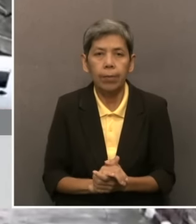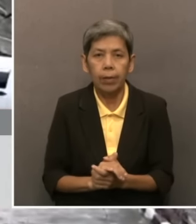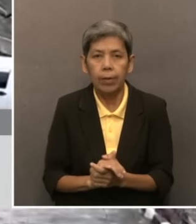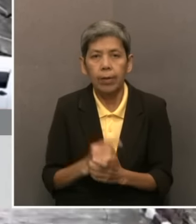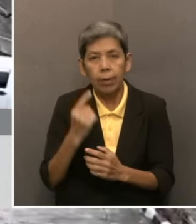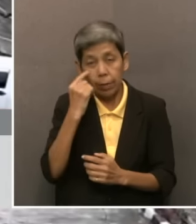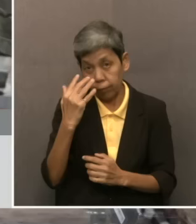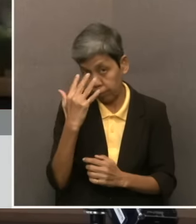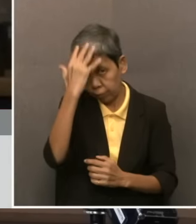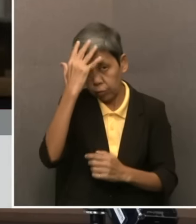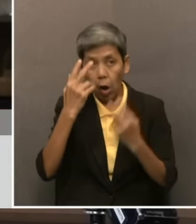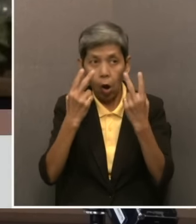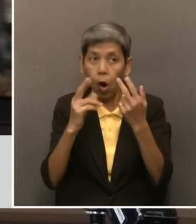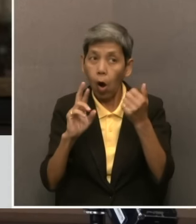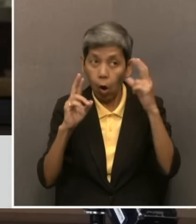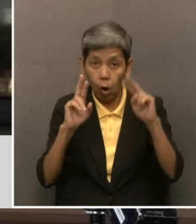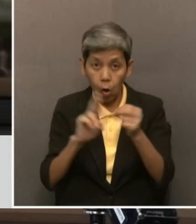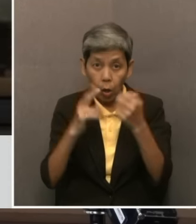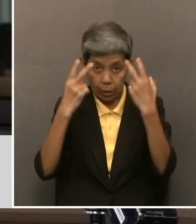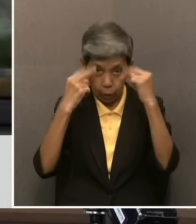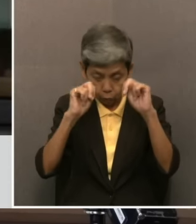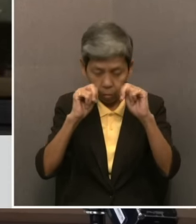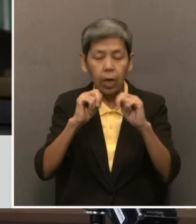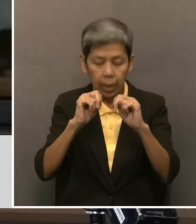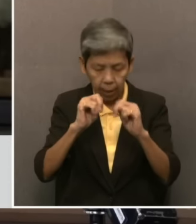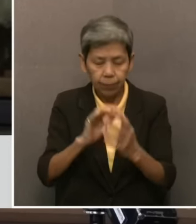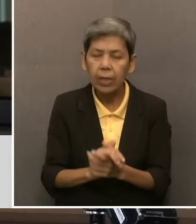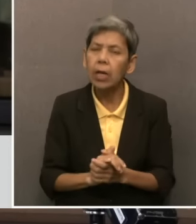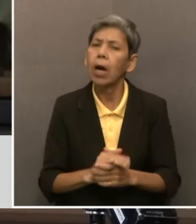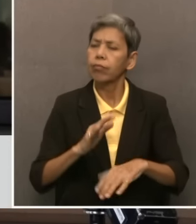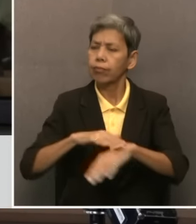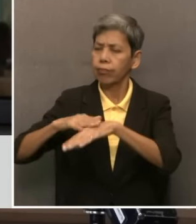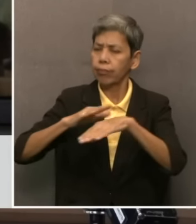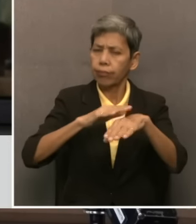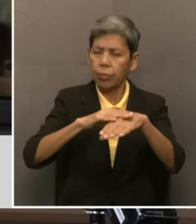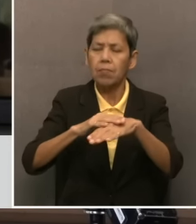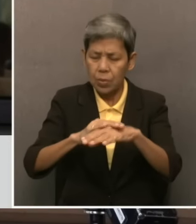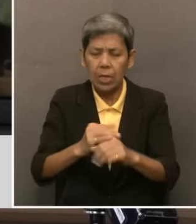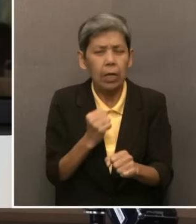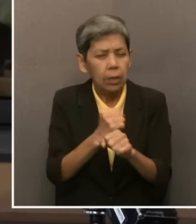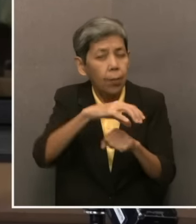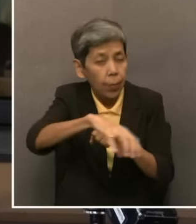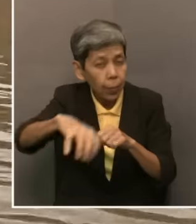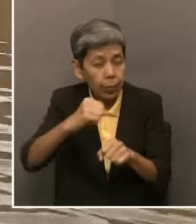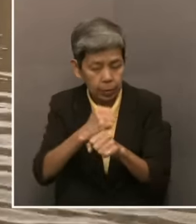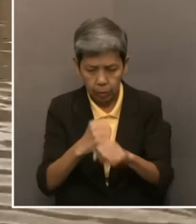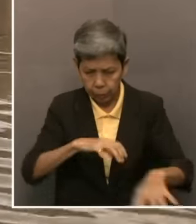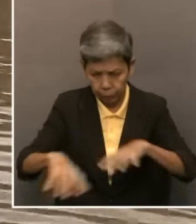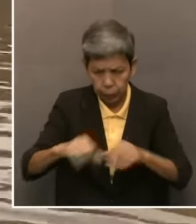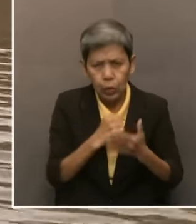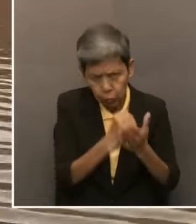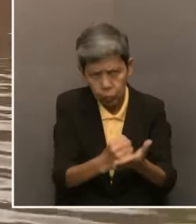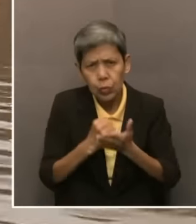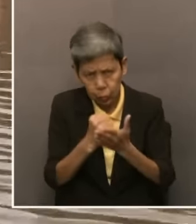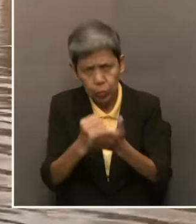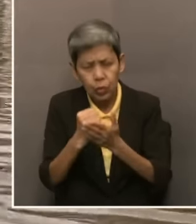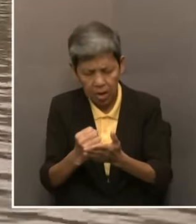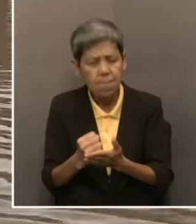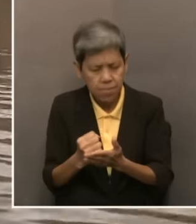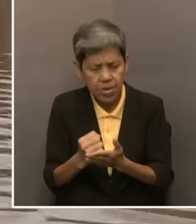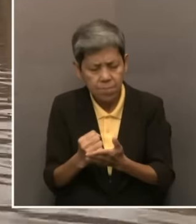ยรองนายกรัฐมนตรีและรัฐมนตรีว่าการกระทรวงกลาโหมได้เน้นย้ำนะคะว่าทุกหน่วยงานเร่งดำเนินการช่วยเหลือในทุกมิติ